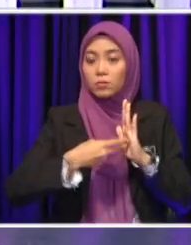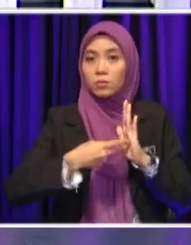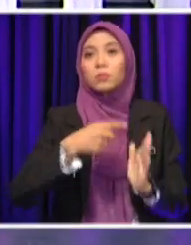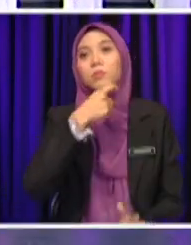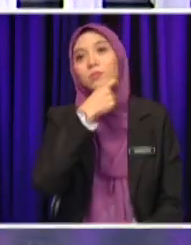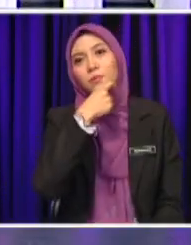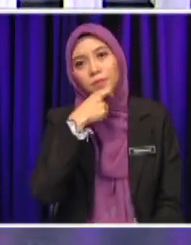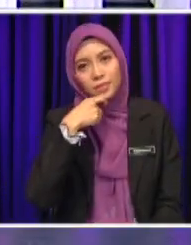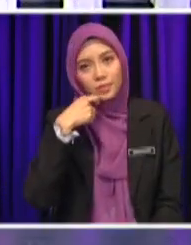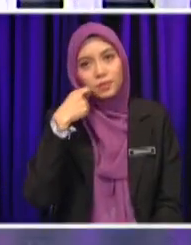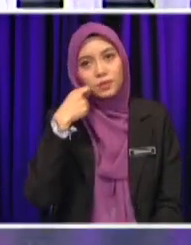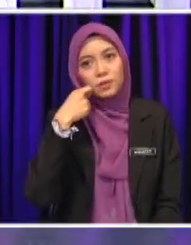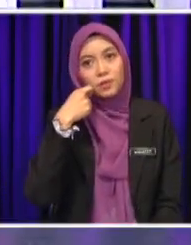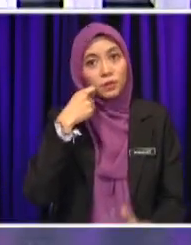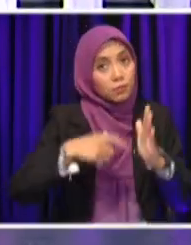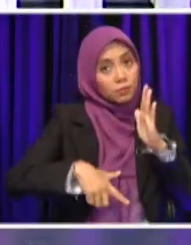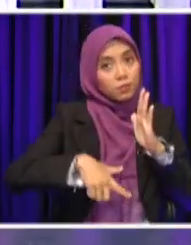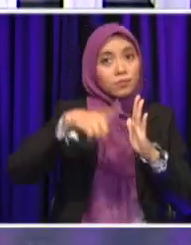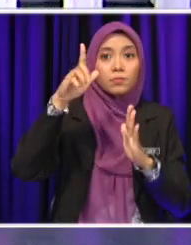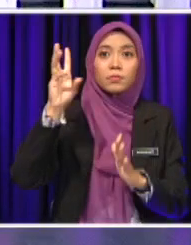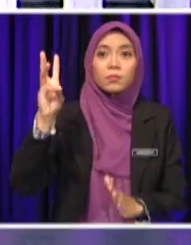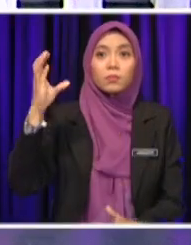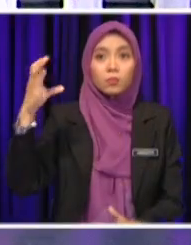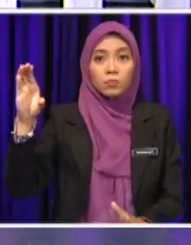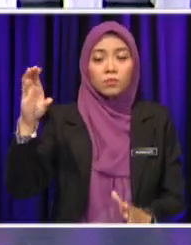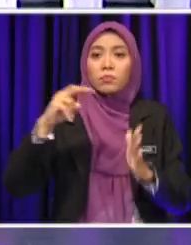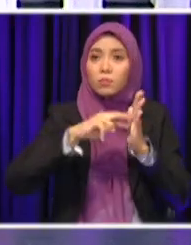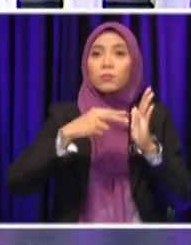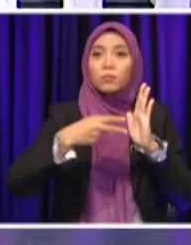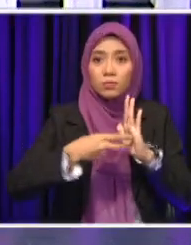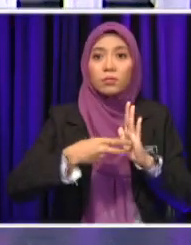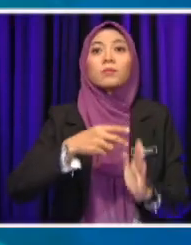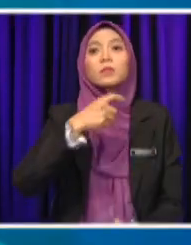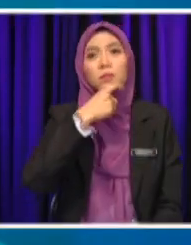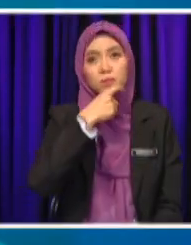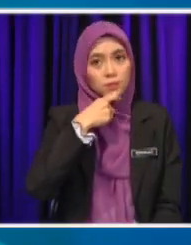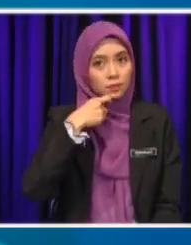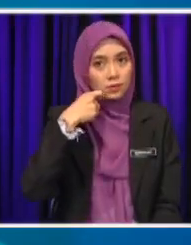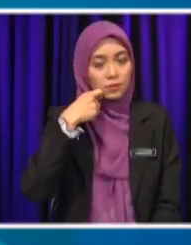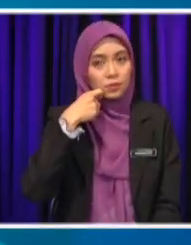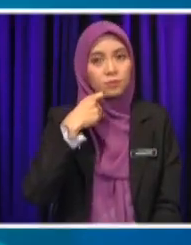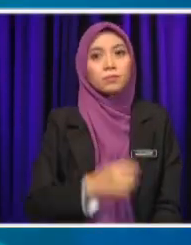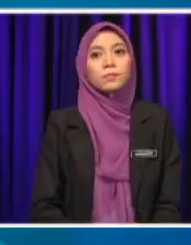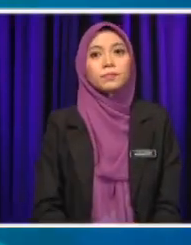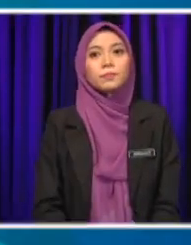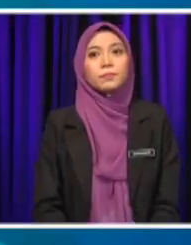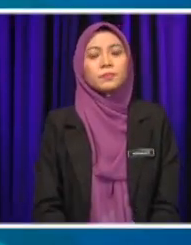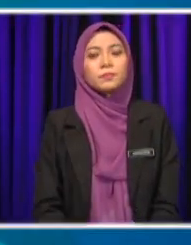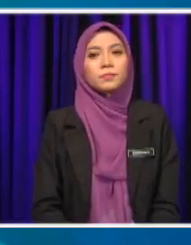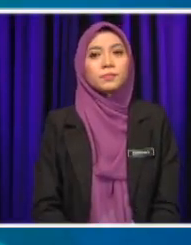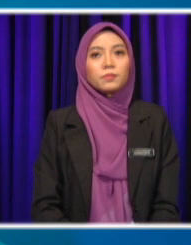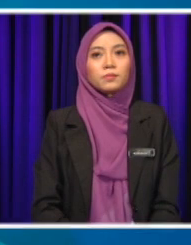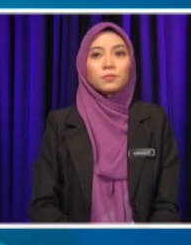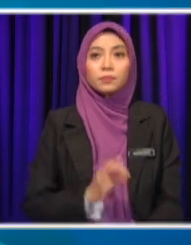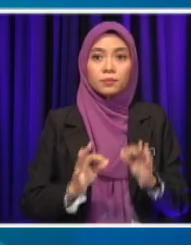kering. Lebih daripada 600 tu kering. Kita boleh setkan ni sebenarnya. Okey, baik kita boleh cikgu. setkan. Kalau sensor tu mengesan nilai